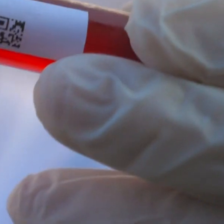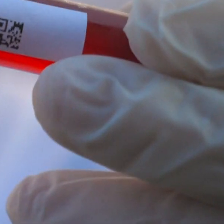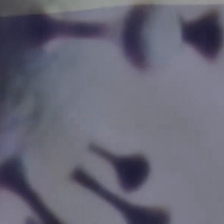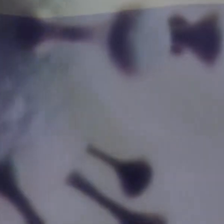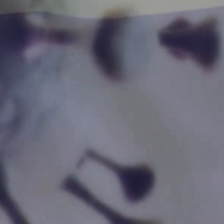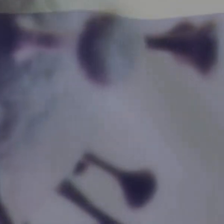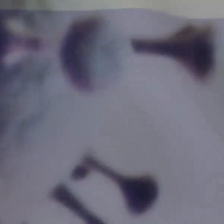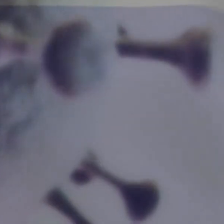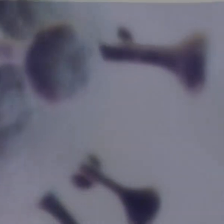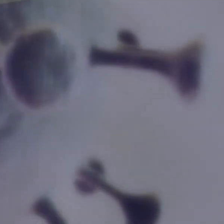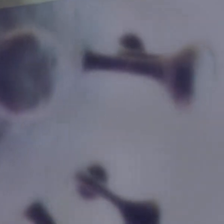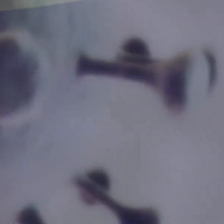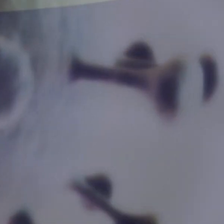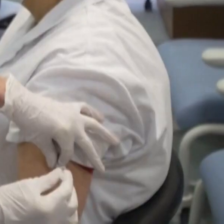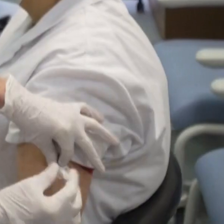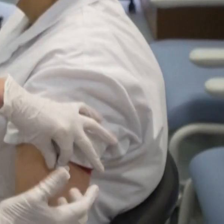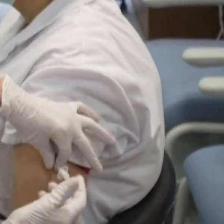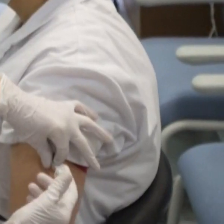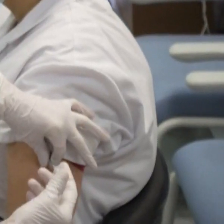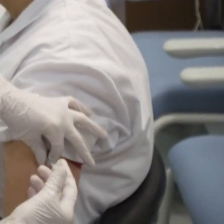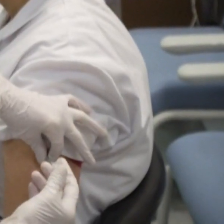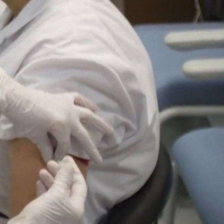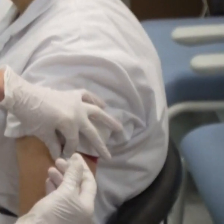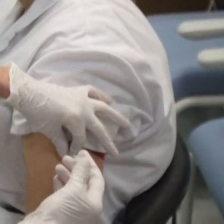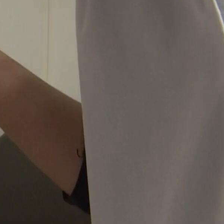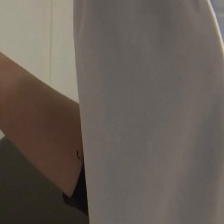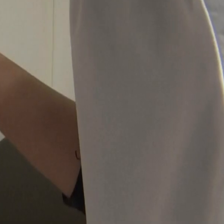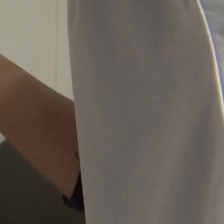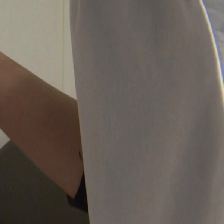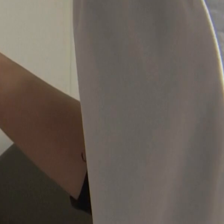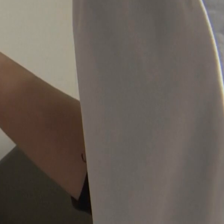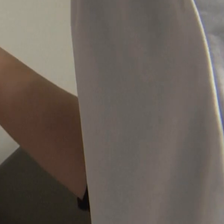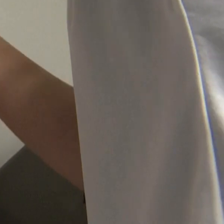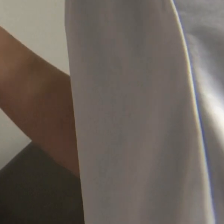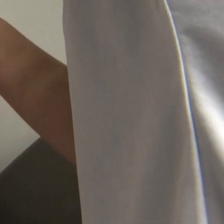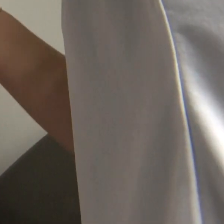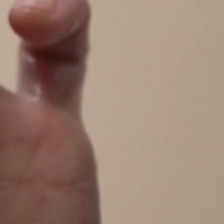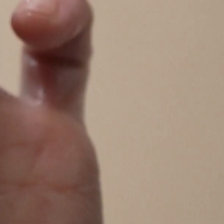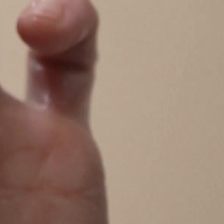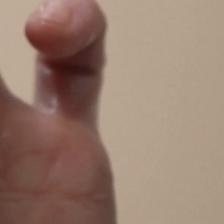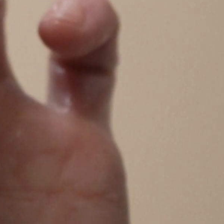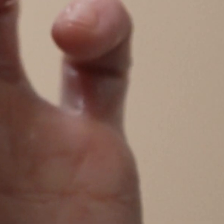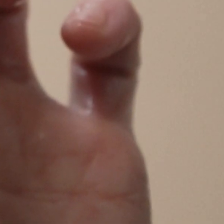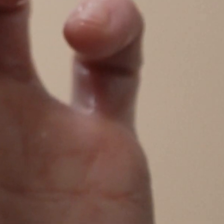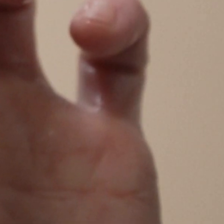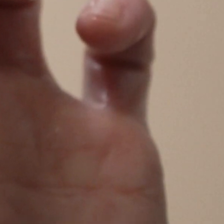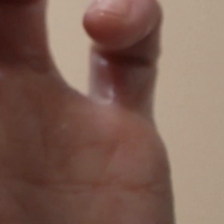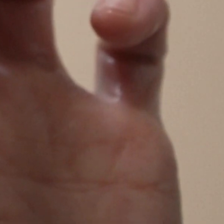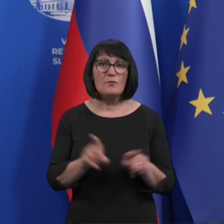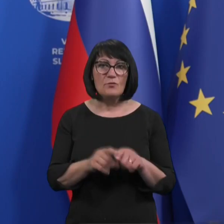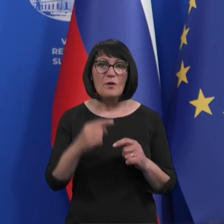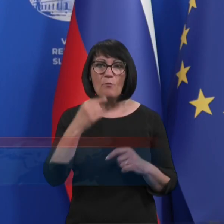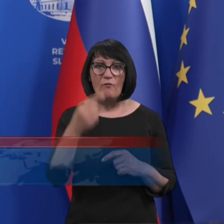mutiral. Koliko cepljenih bo v Sloveniji, pa ni odvisno od oblasti, saj je cepljenje prostovoljno. Odvisno je od nas